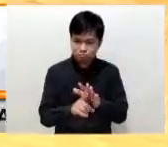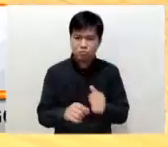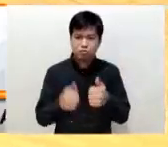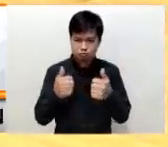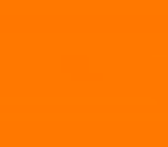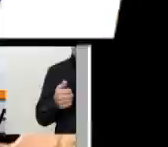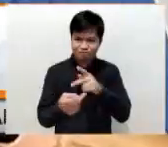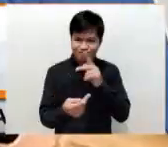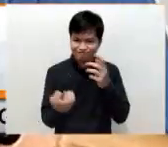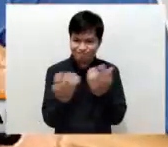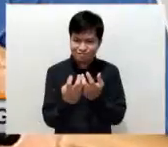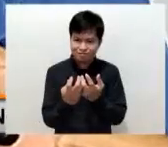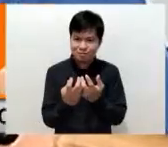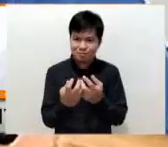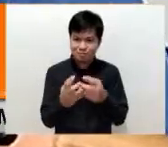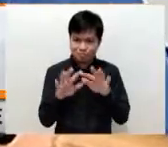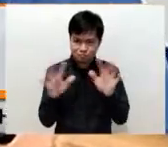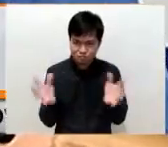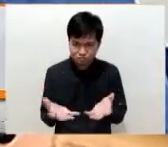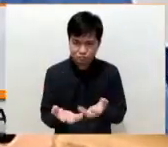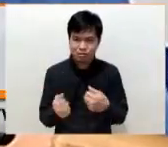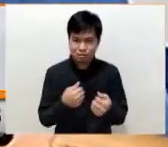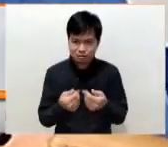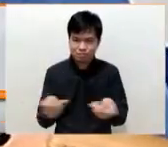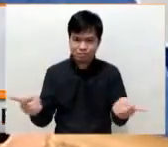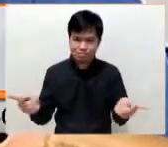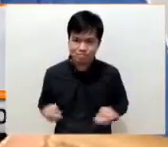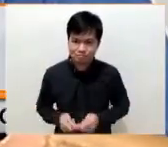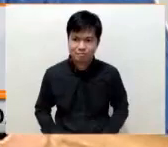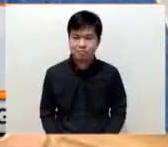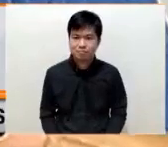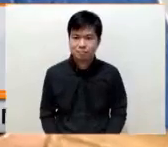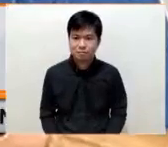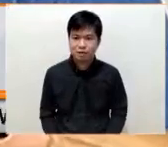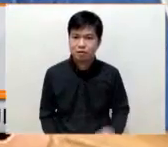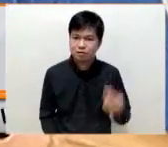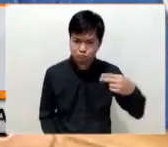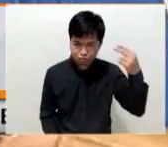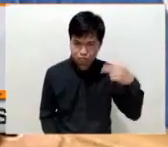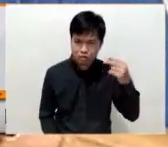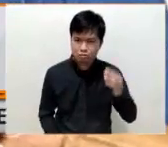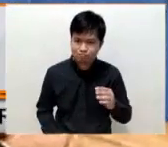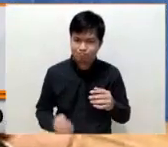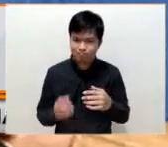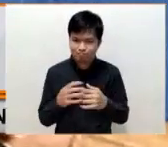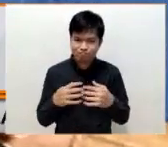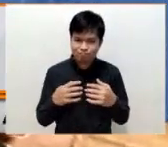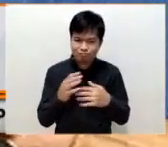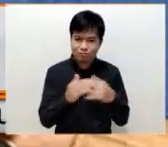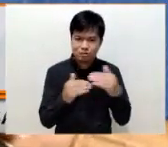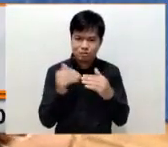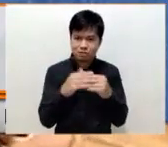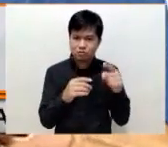Cup. It's an iconic building, it's a historic building. And I just hope the organizers will allow